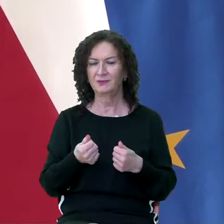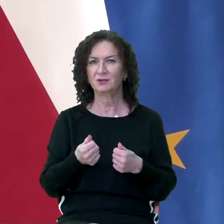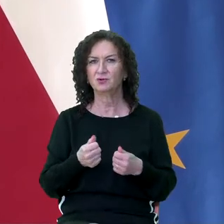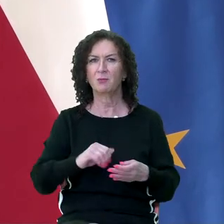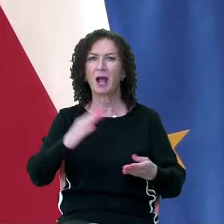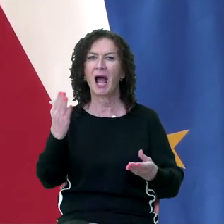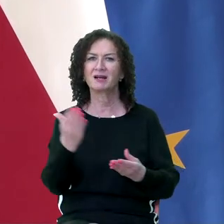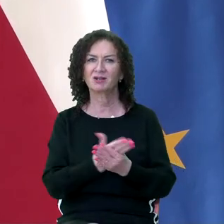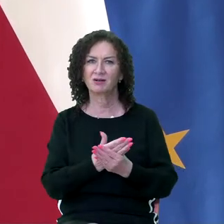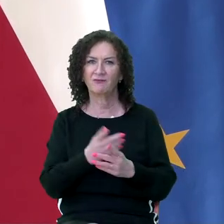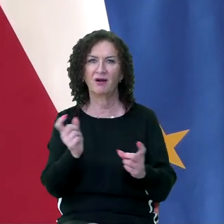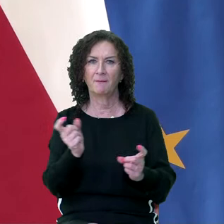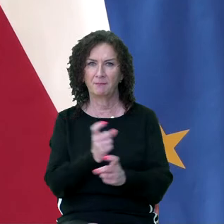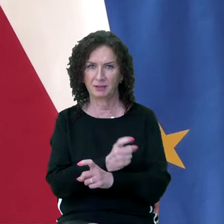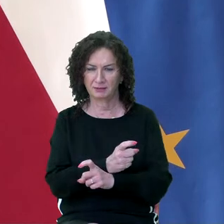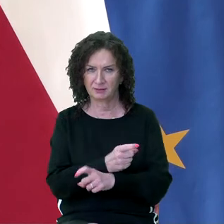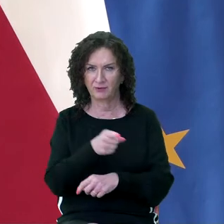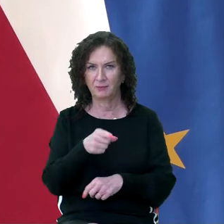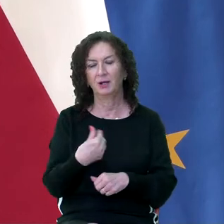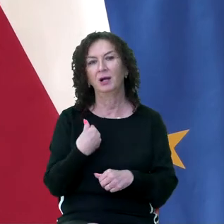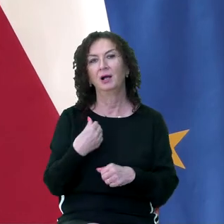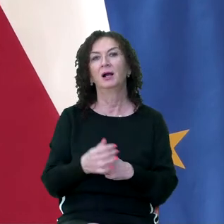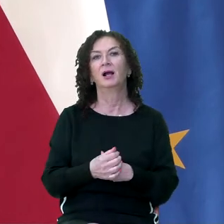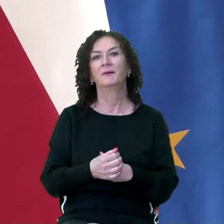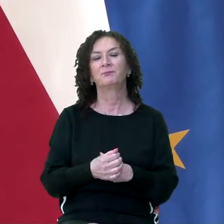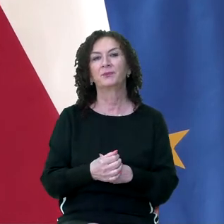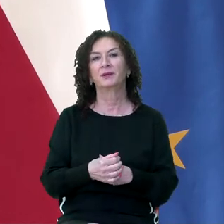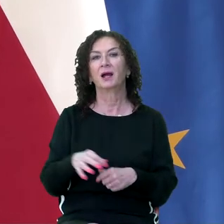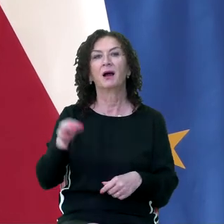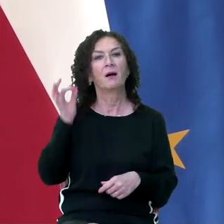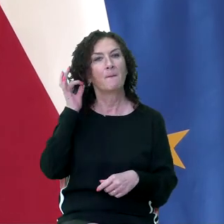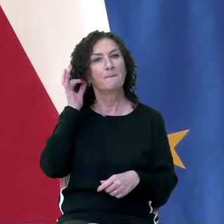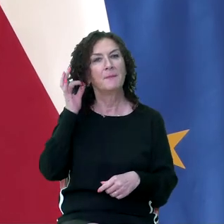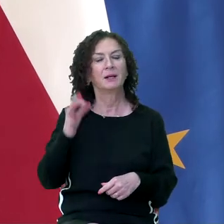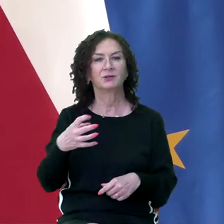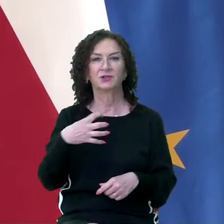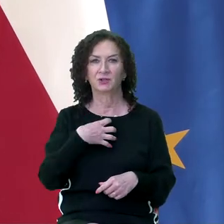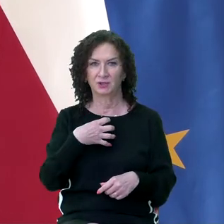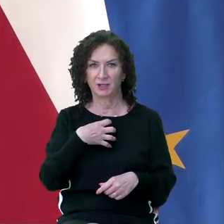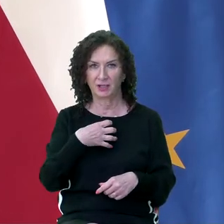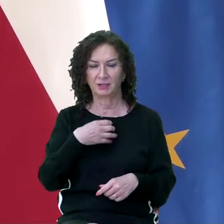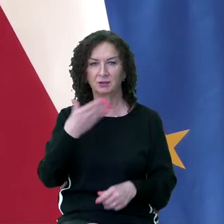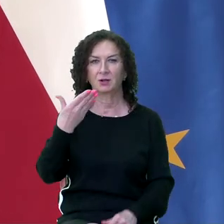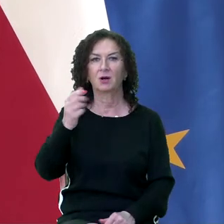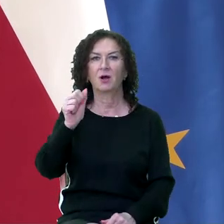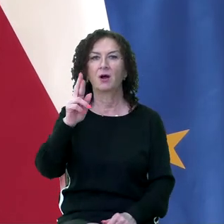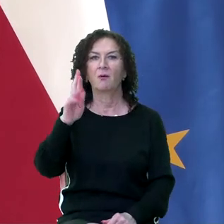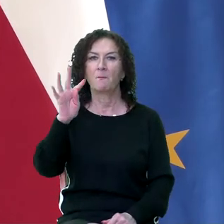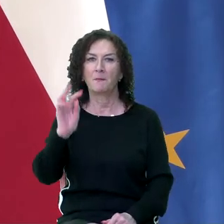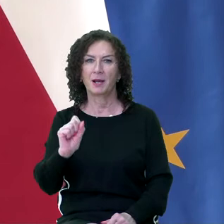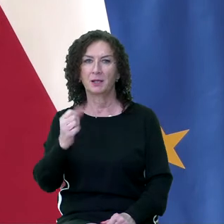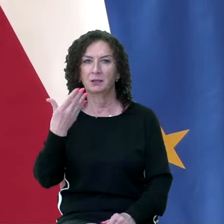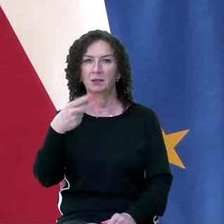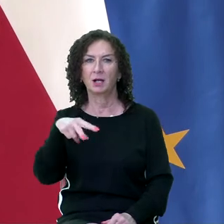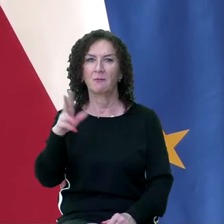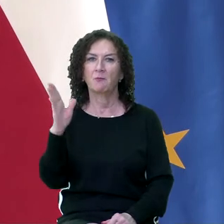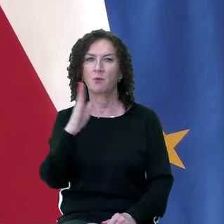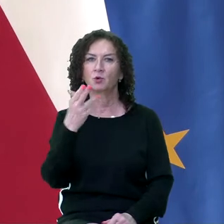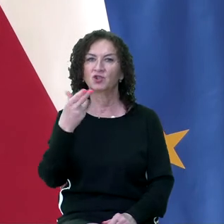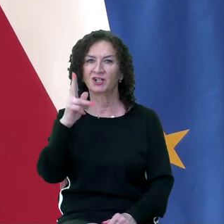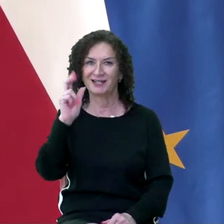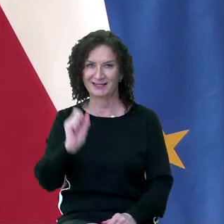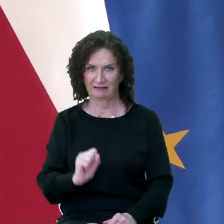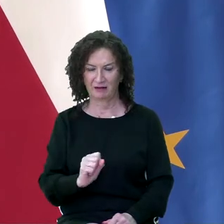przedsięwzięciu, pani dyrektor Marcie Muszyńskiej, dyrektor generalnej Naczelnej Dyrekcji Archiwów Państwowych.